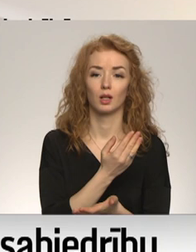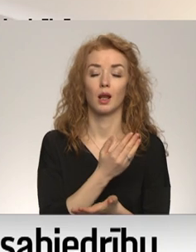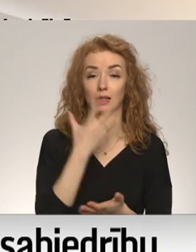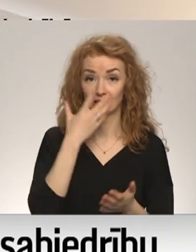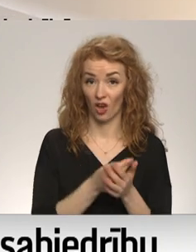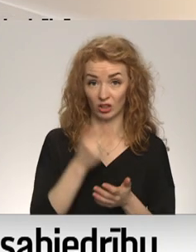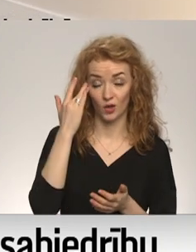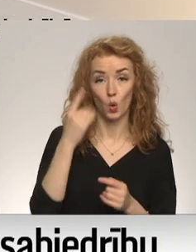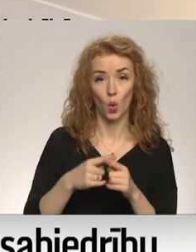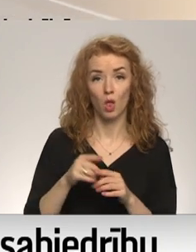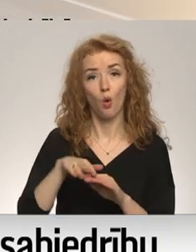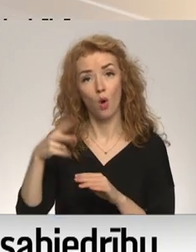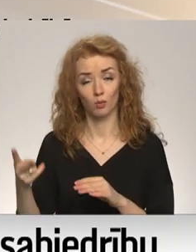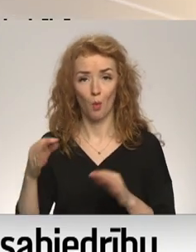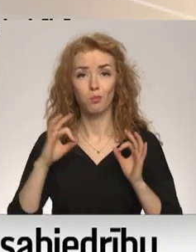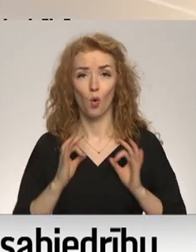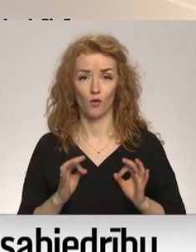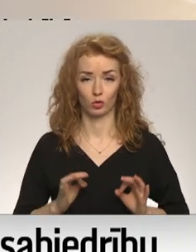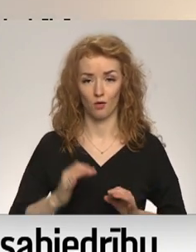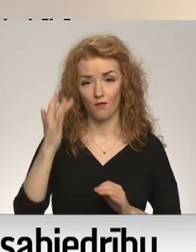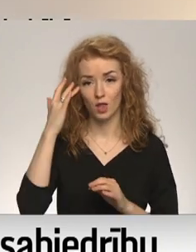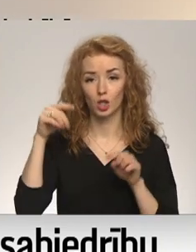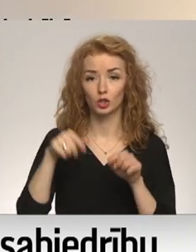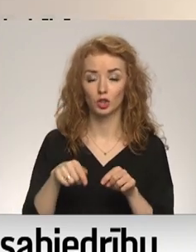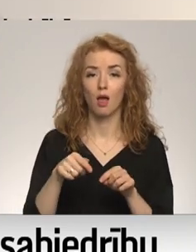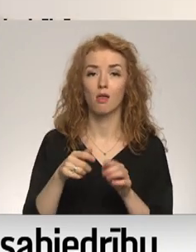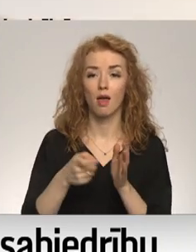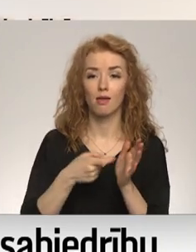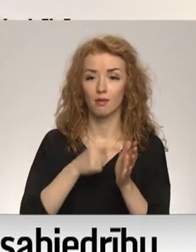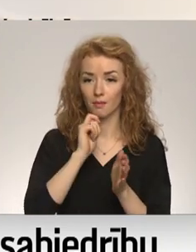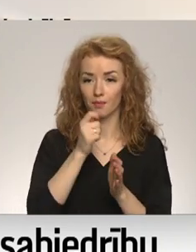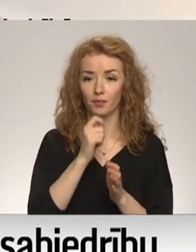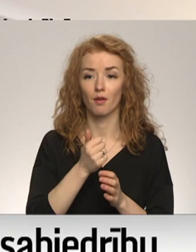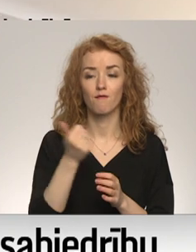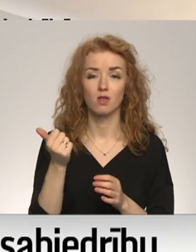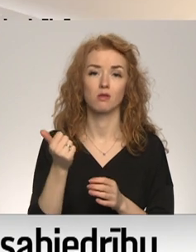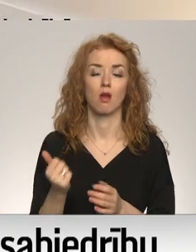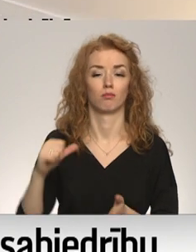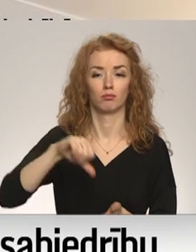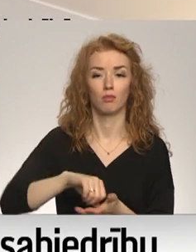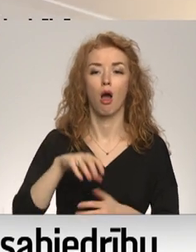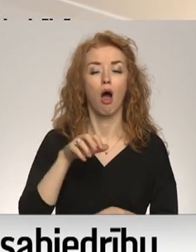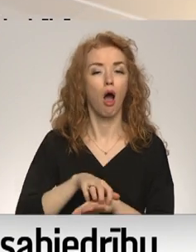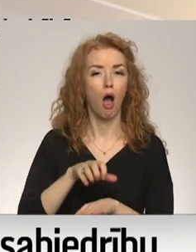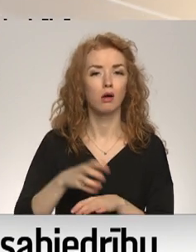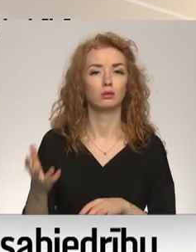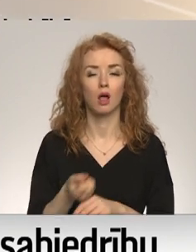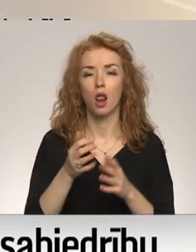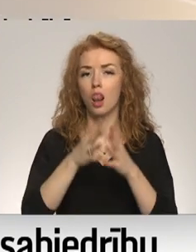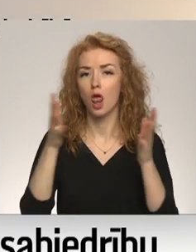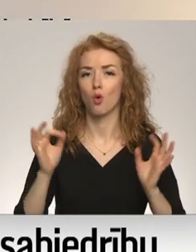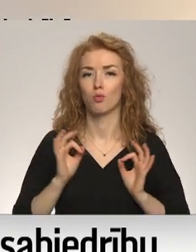viedoklis un profesionālais viedoklis. Ja un šī intervijā datera tika stādīta priekšā kā ārsts ar lielu